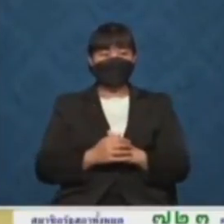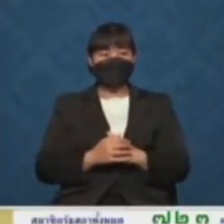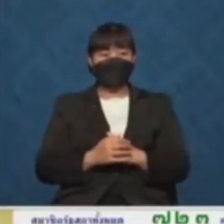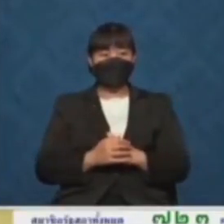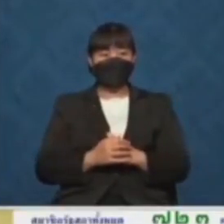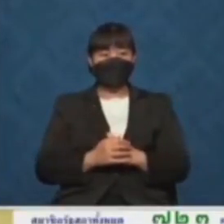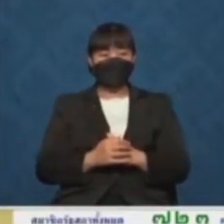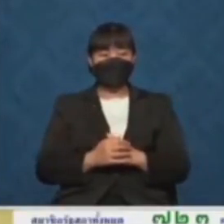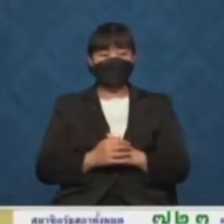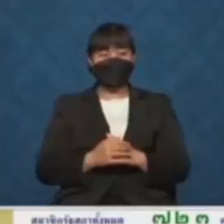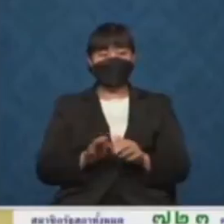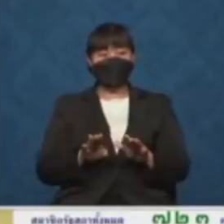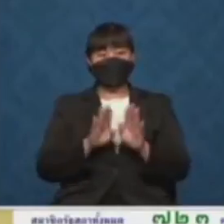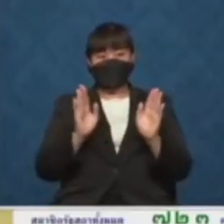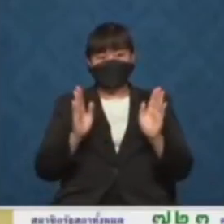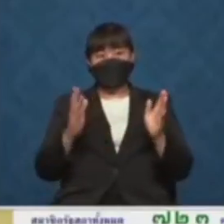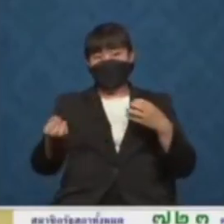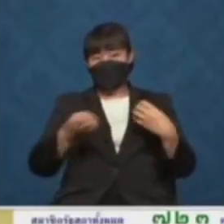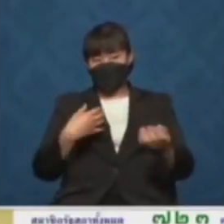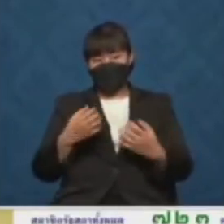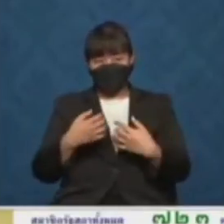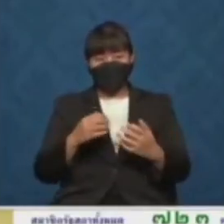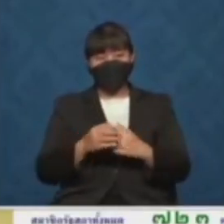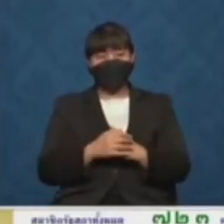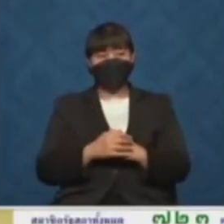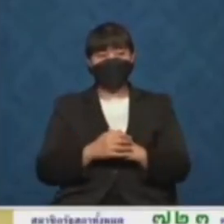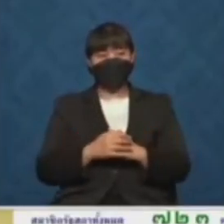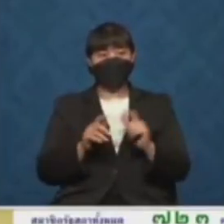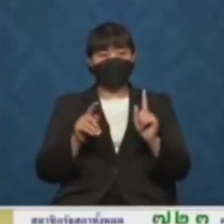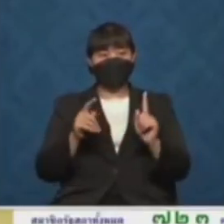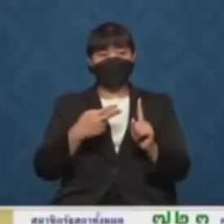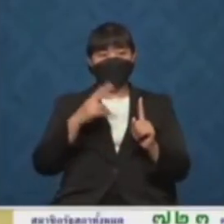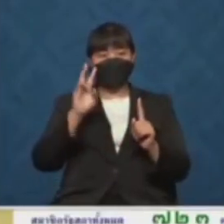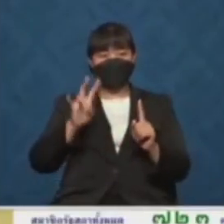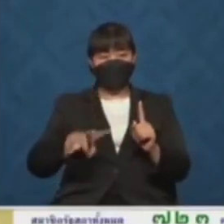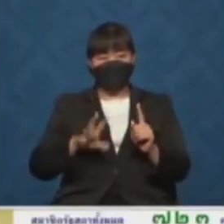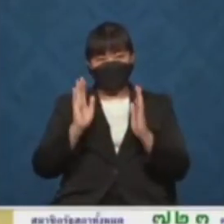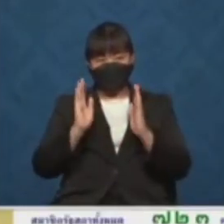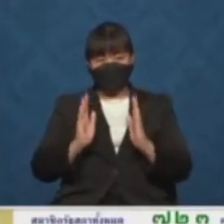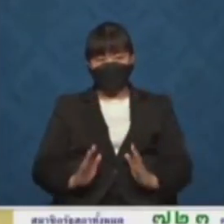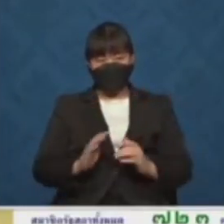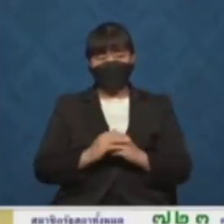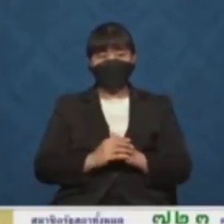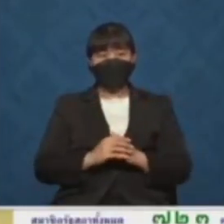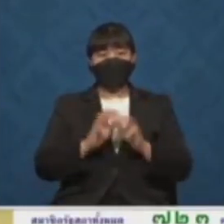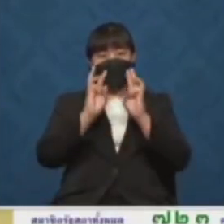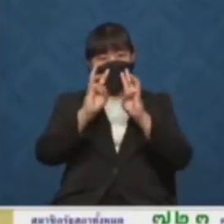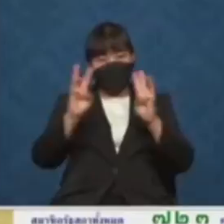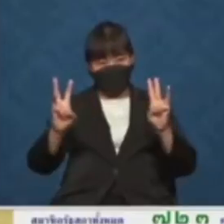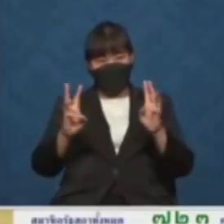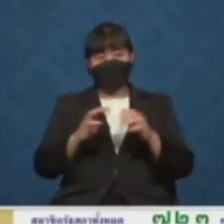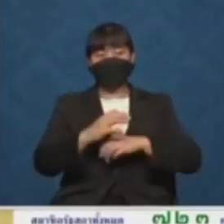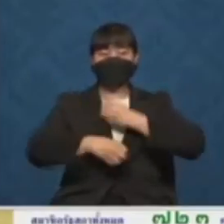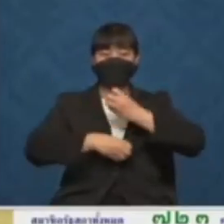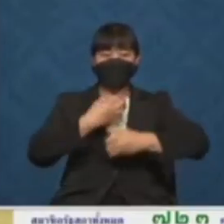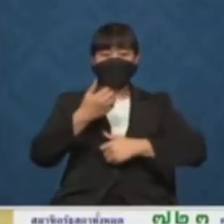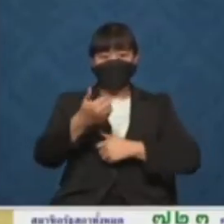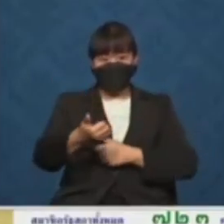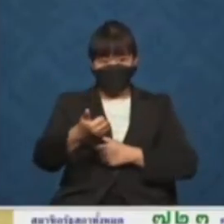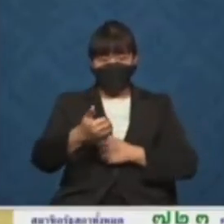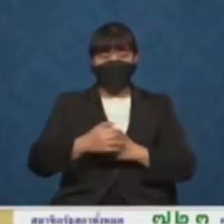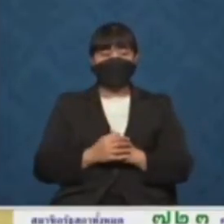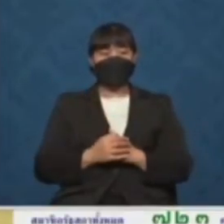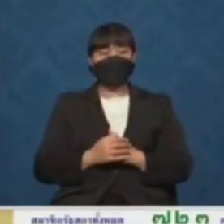ง 1,000.ืน 7,000 คนรวมถมชองทาง Online ในการแดงคามคิดเห็นนะครั